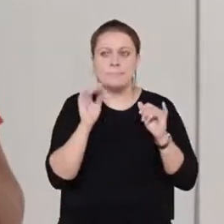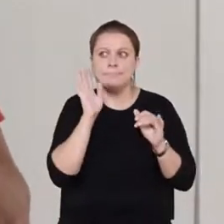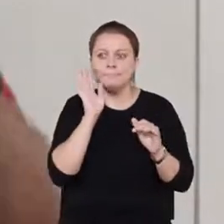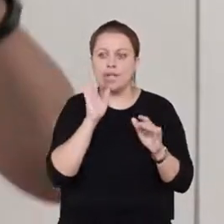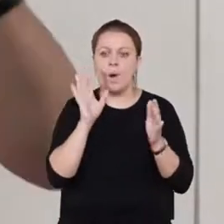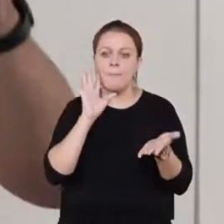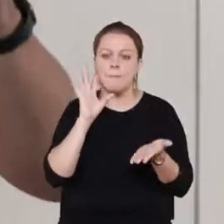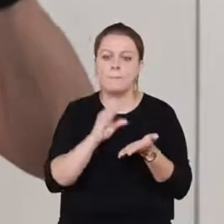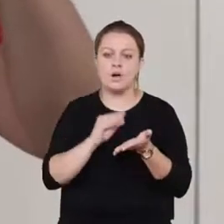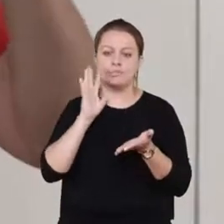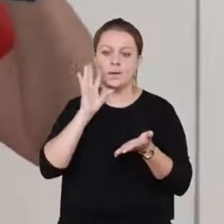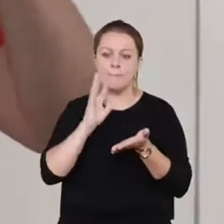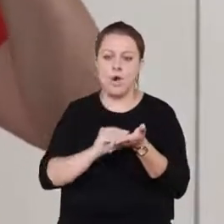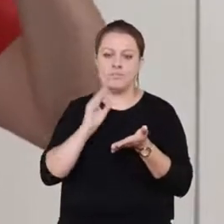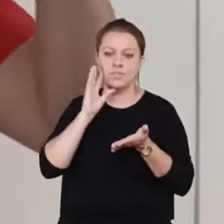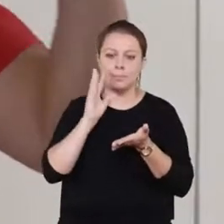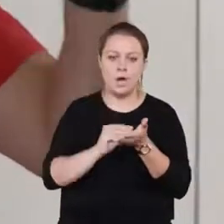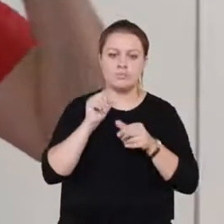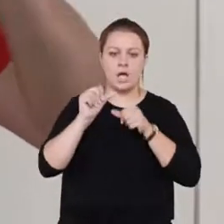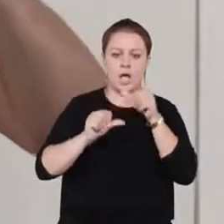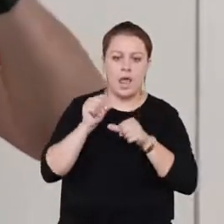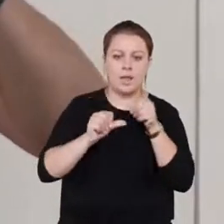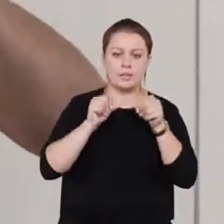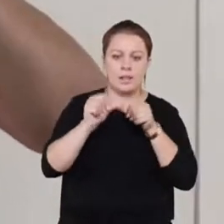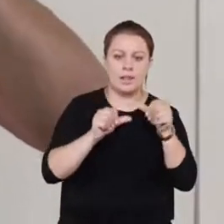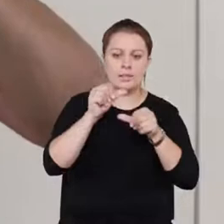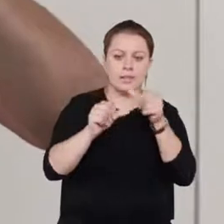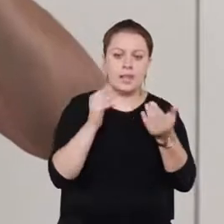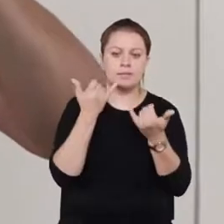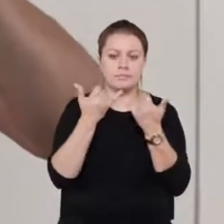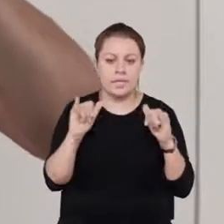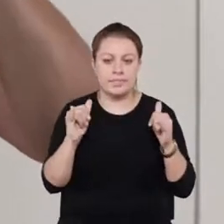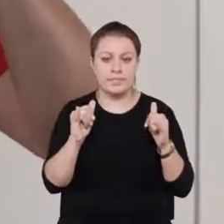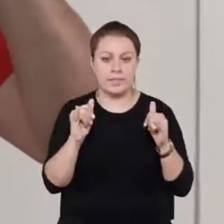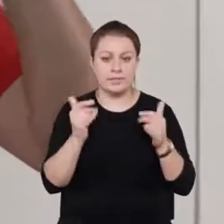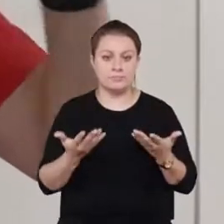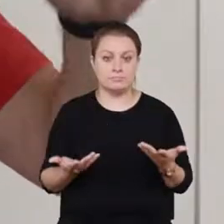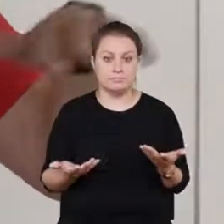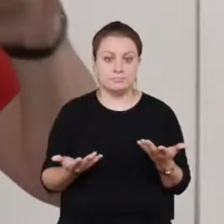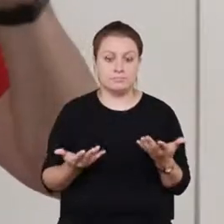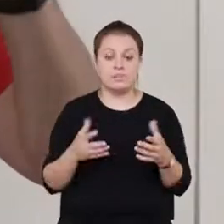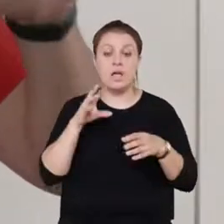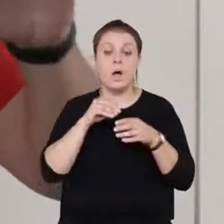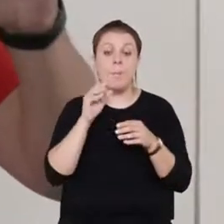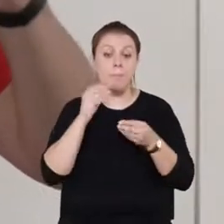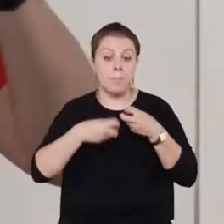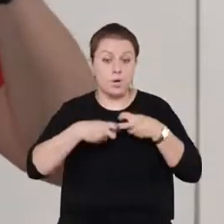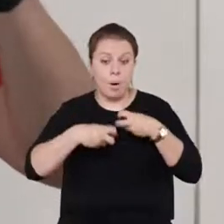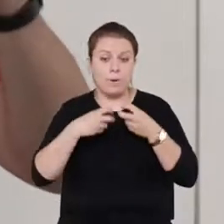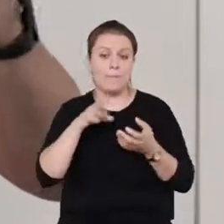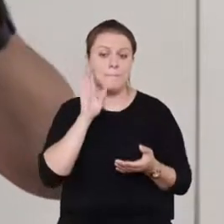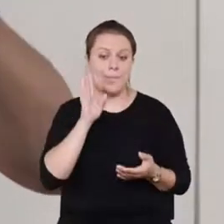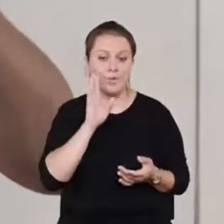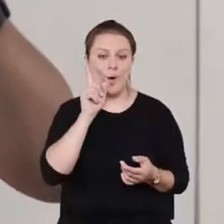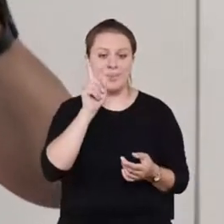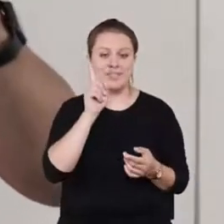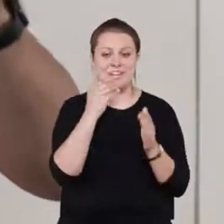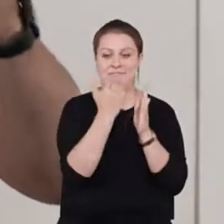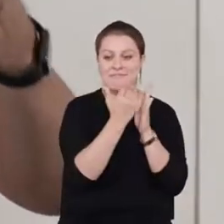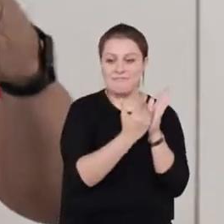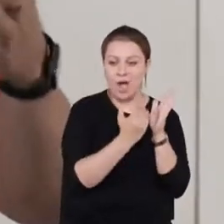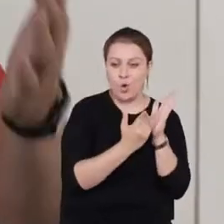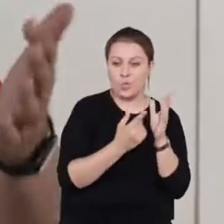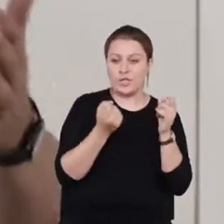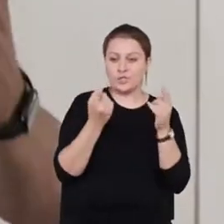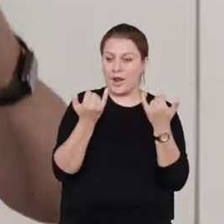Irytującą powtarzalność. Oczywiście to było inne społeczeństwo, oczywiście były inne warunki i tak dalej, prawda? Więc nie chciałbym mówić,